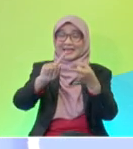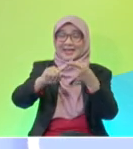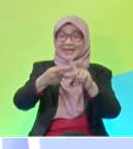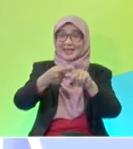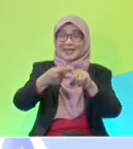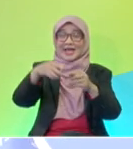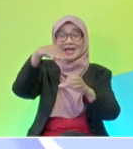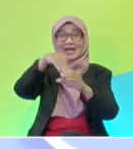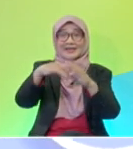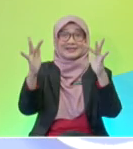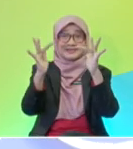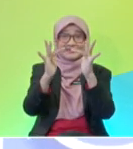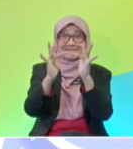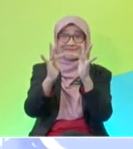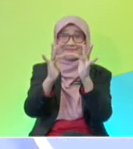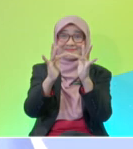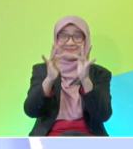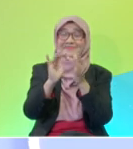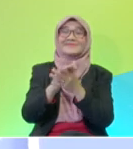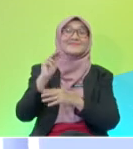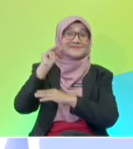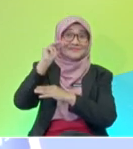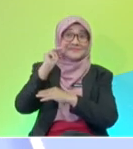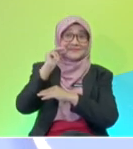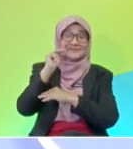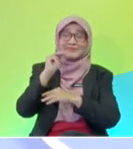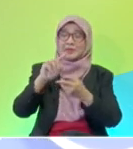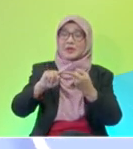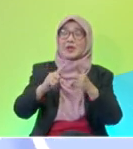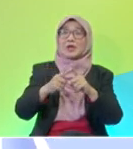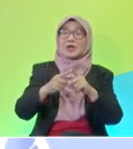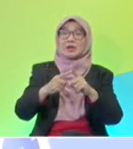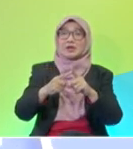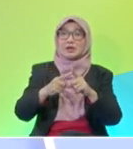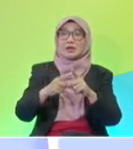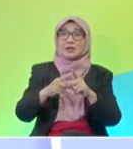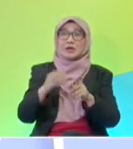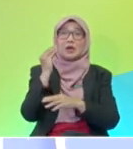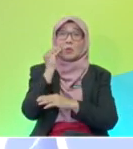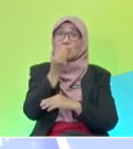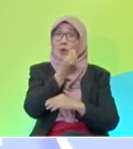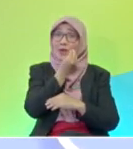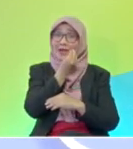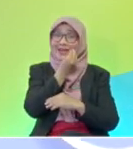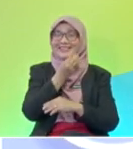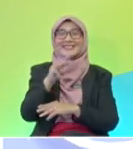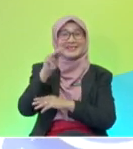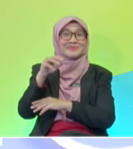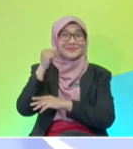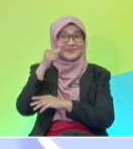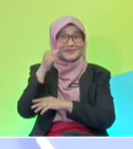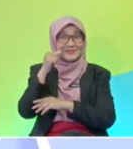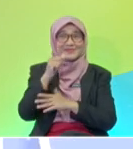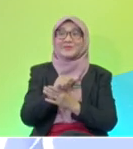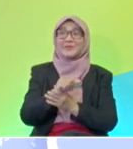dalam talian Baiklah Mira murid yang pertama satu-satunya bunga yang ada pada hari ini iaitu adik Amina